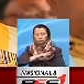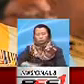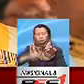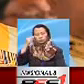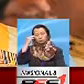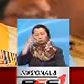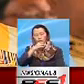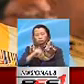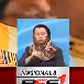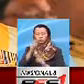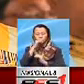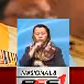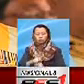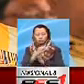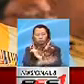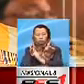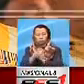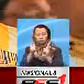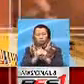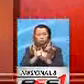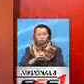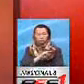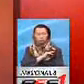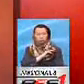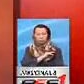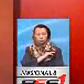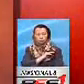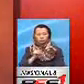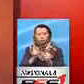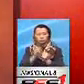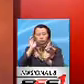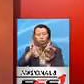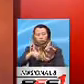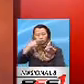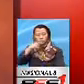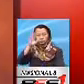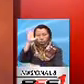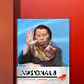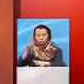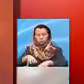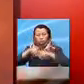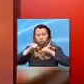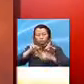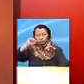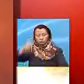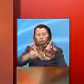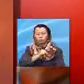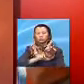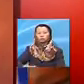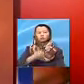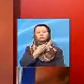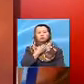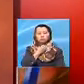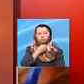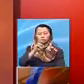dan yang di-pertuan Negeri serta jemaah menteri turut akan melafaz sumpah memegang jawatan esok ialah Sultan perak